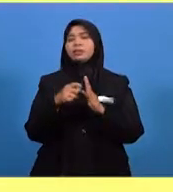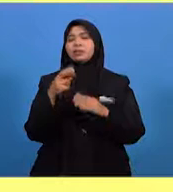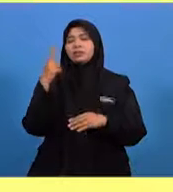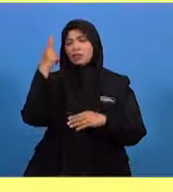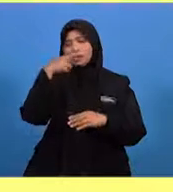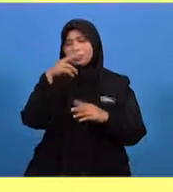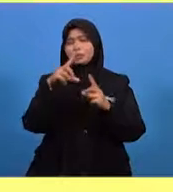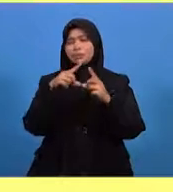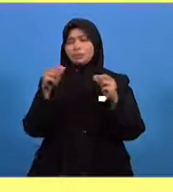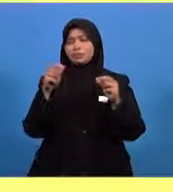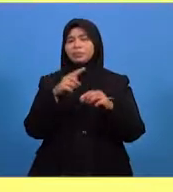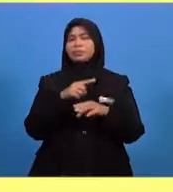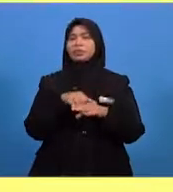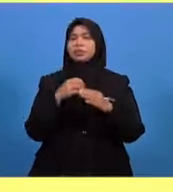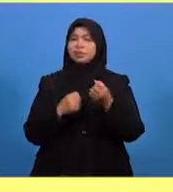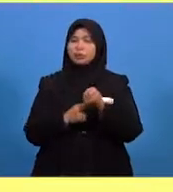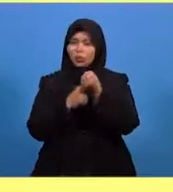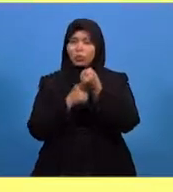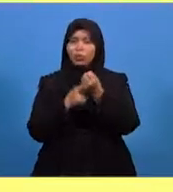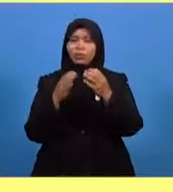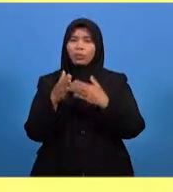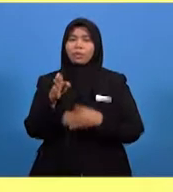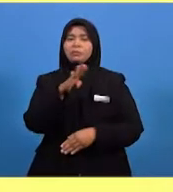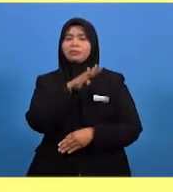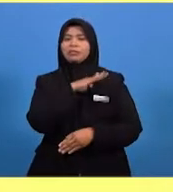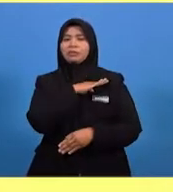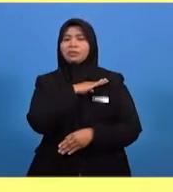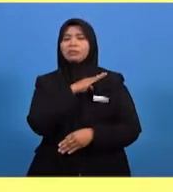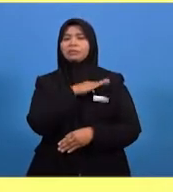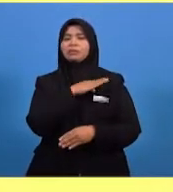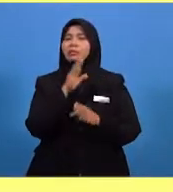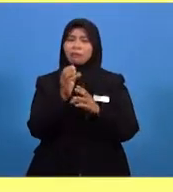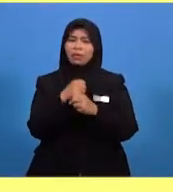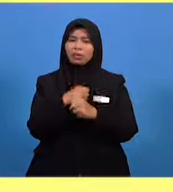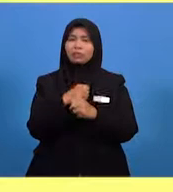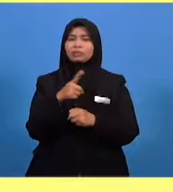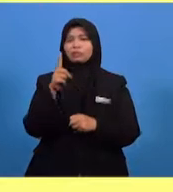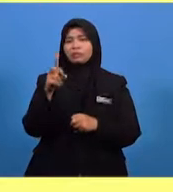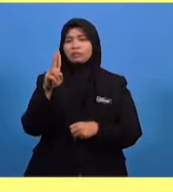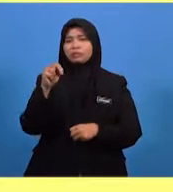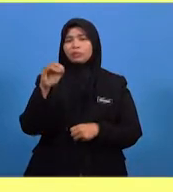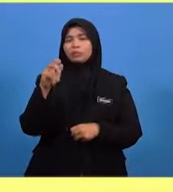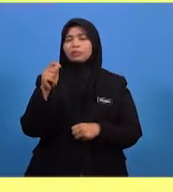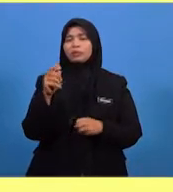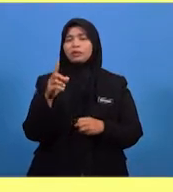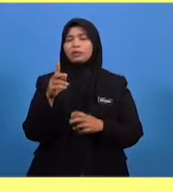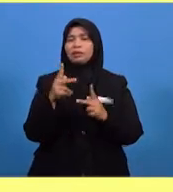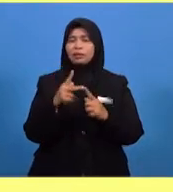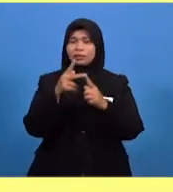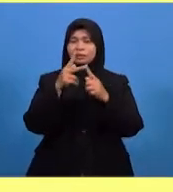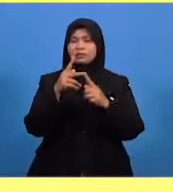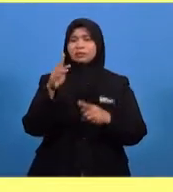disokong oleh British British telah membentuk unit has yang dikenali sebagai pos